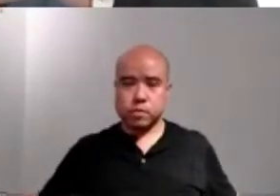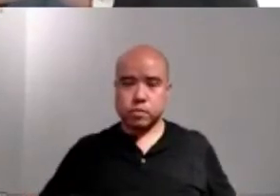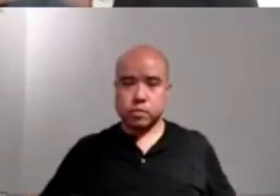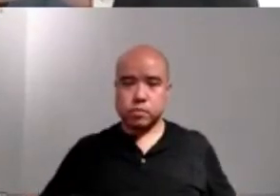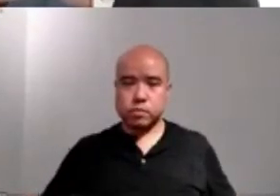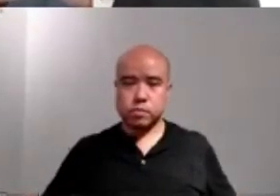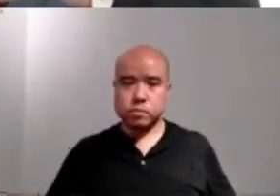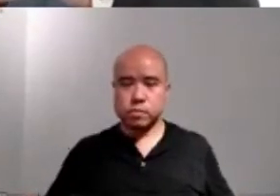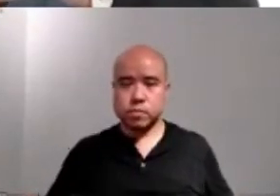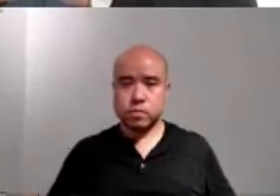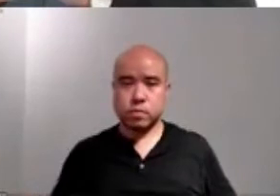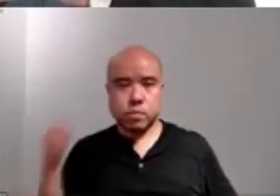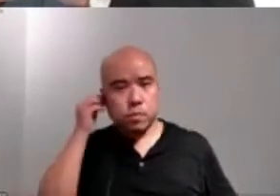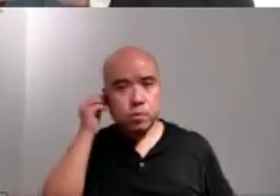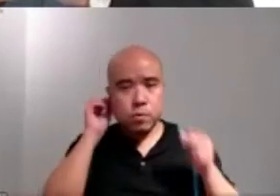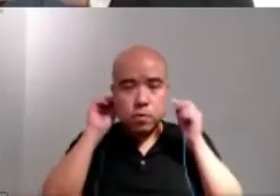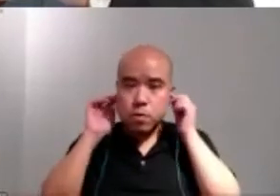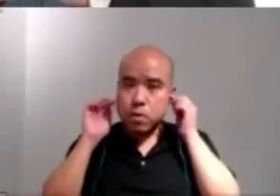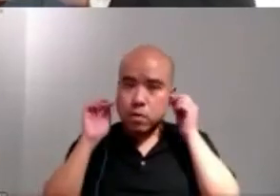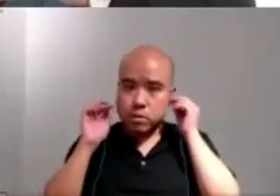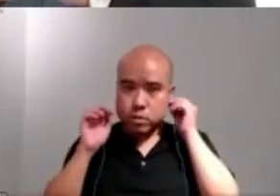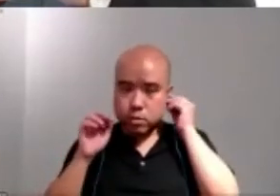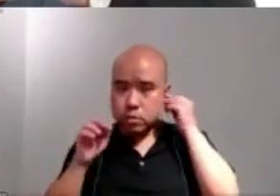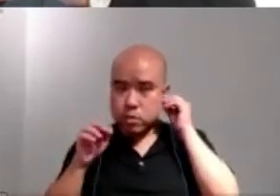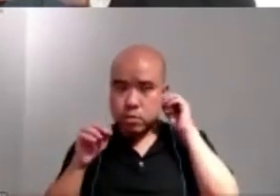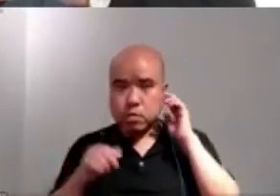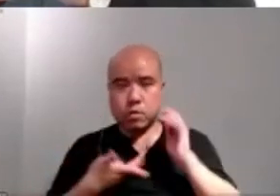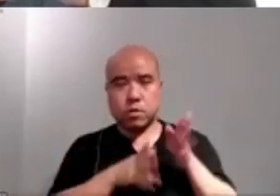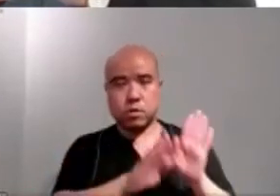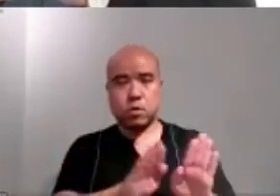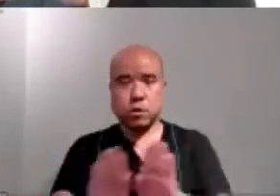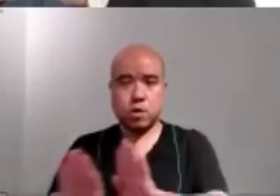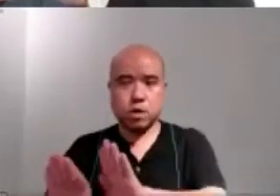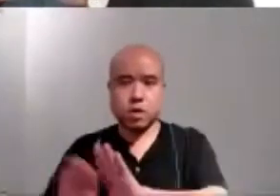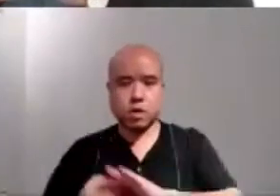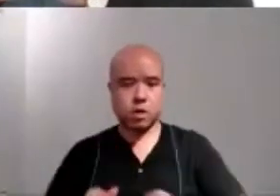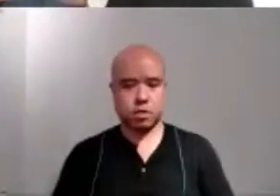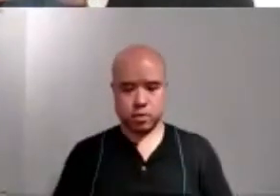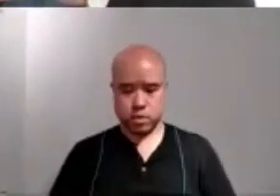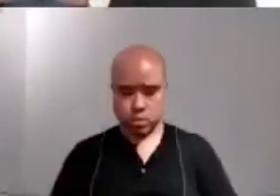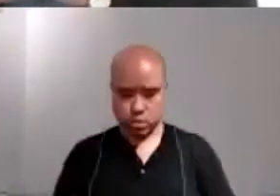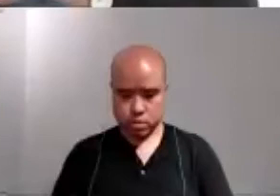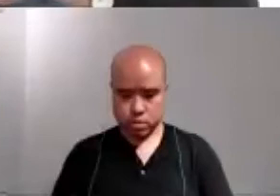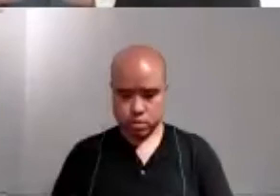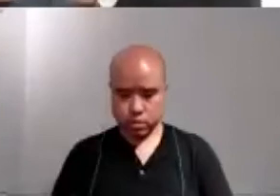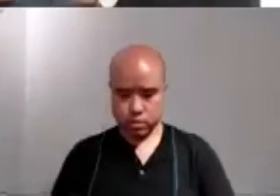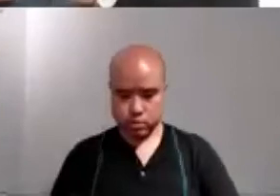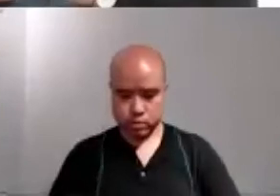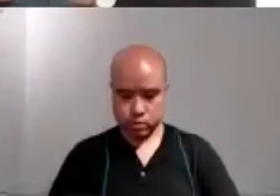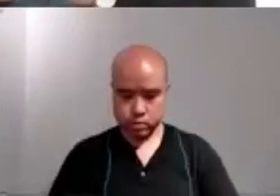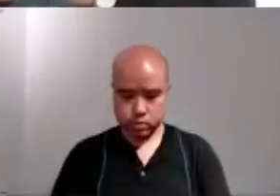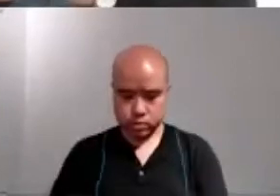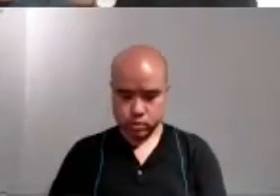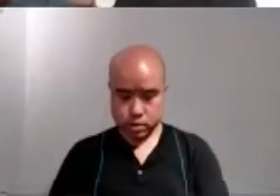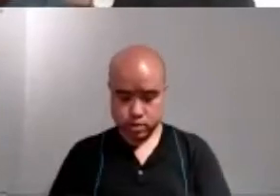量啦，同埋为佢嘅顾客去提供一个更好嘅购物体验。 我系大声少少，唔好意思，同学仔，大声少少 ，OK。